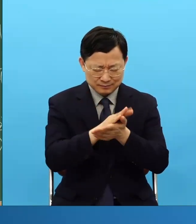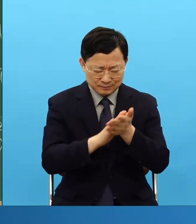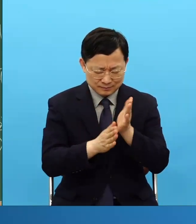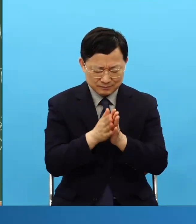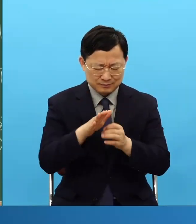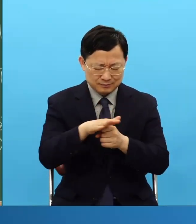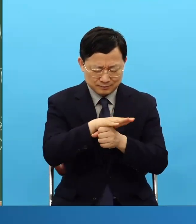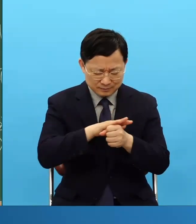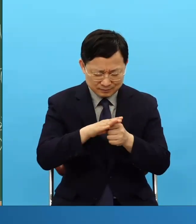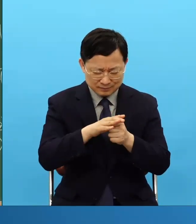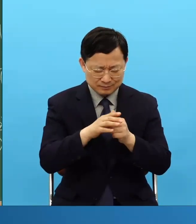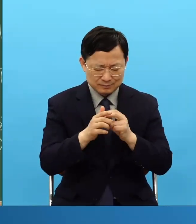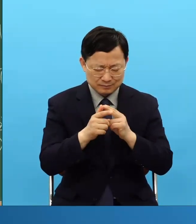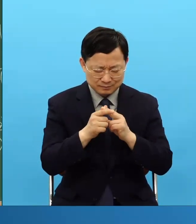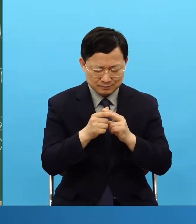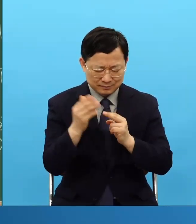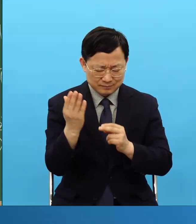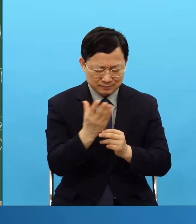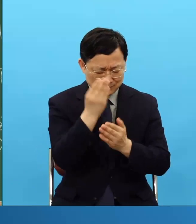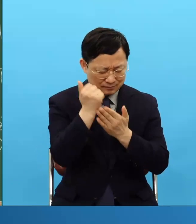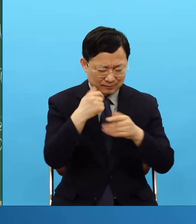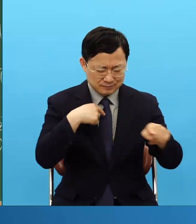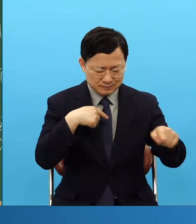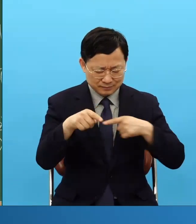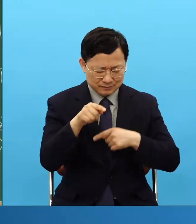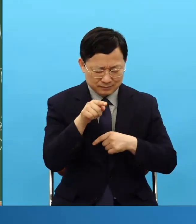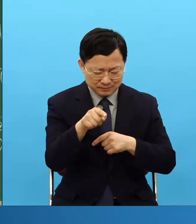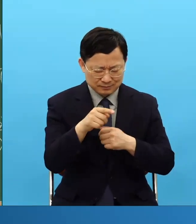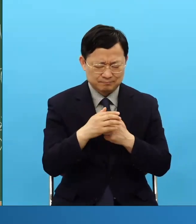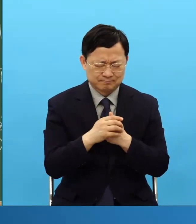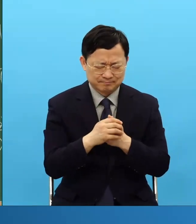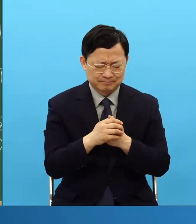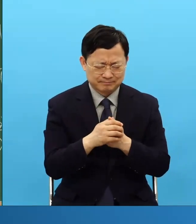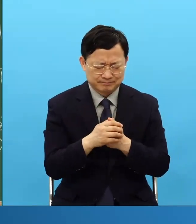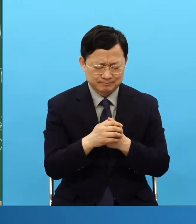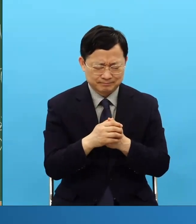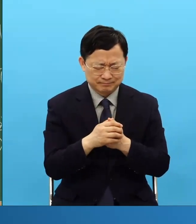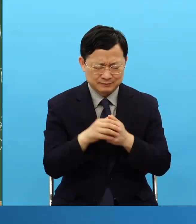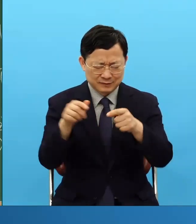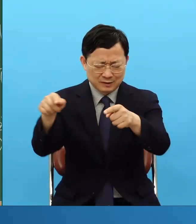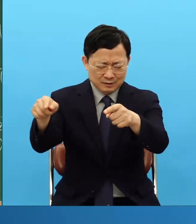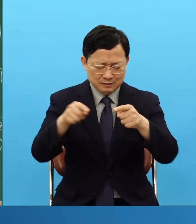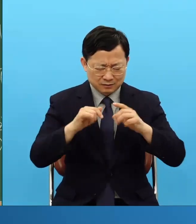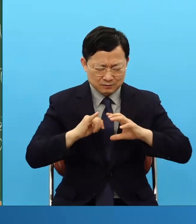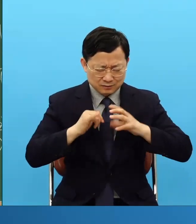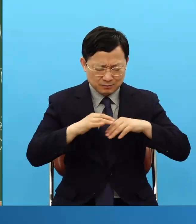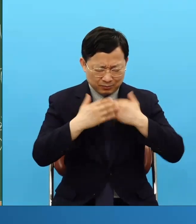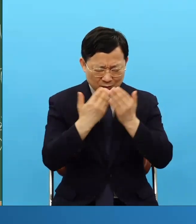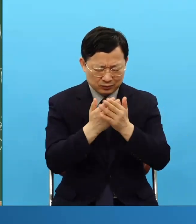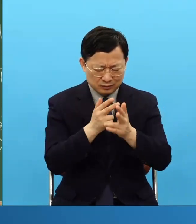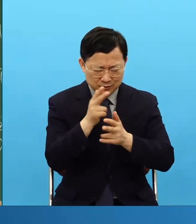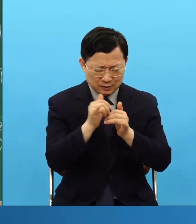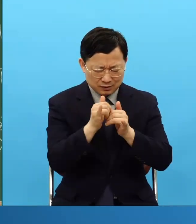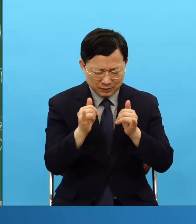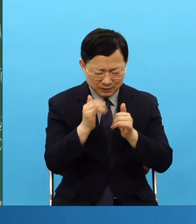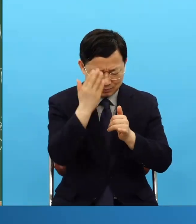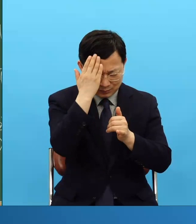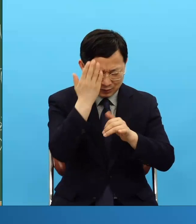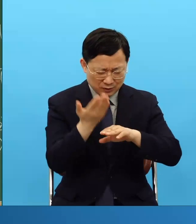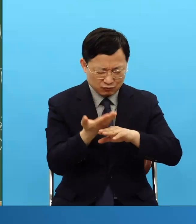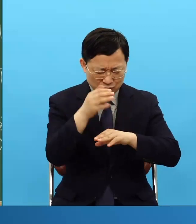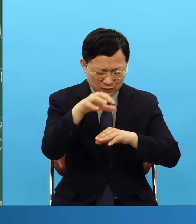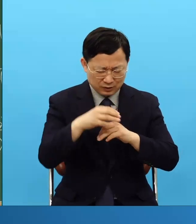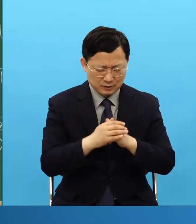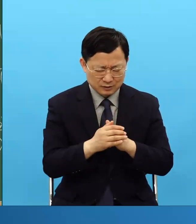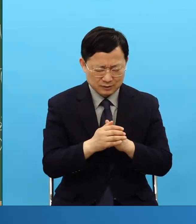and 사랑하심, the infinite love of God, our Father, 성령님의 and the 역사하심이 working of the Holy Spirit 전국 세계에 있는 우리 산업인들을 위해 upon our business people throughout the